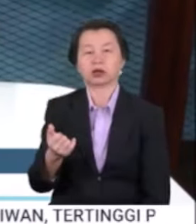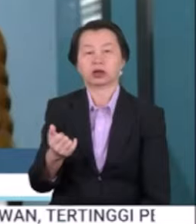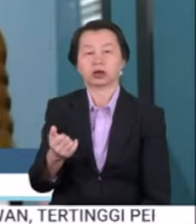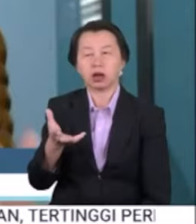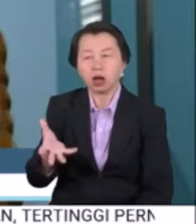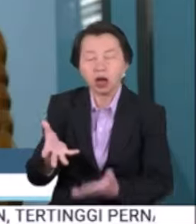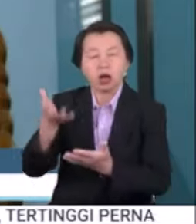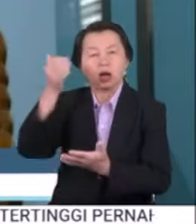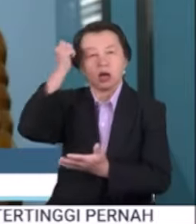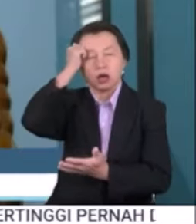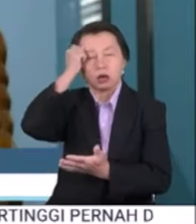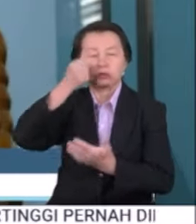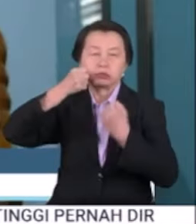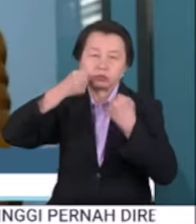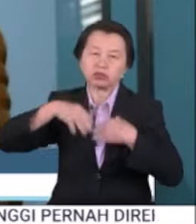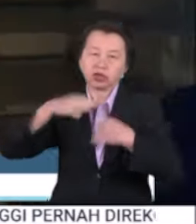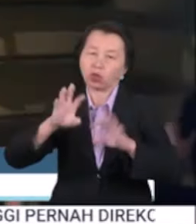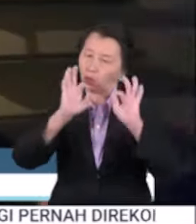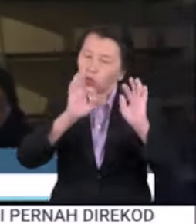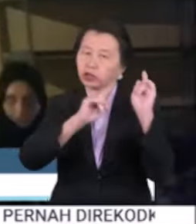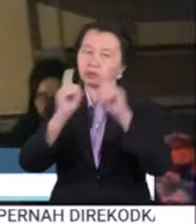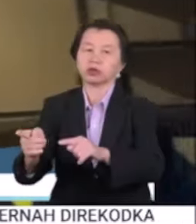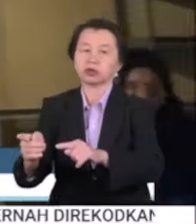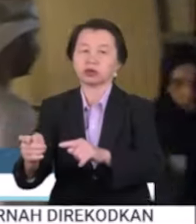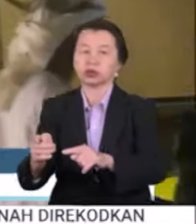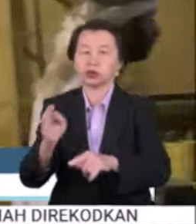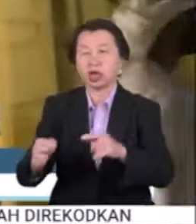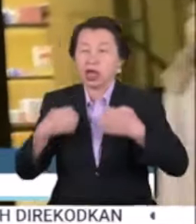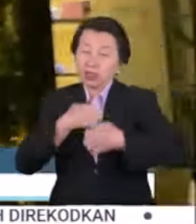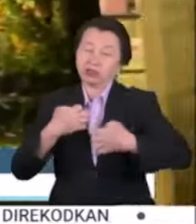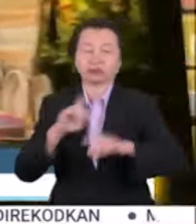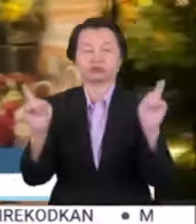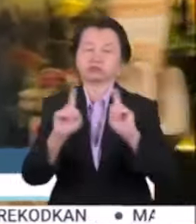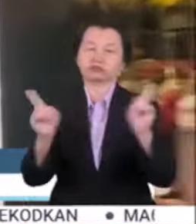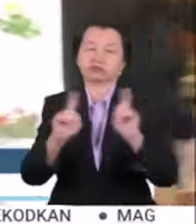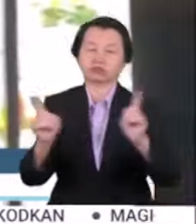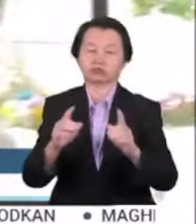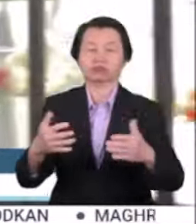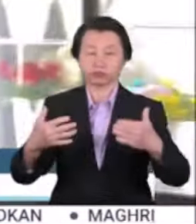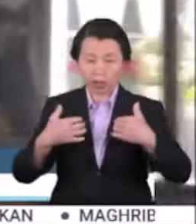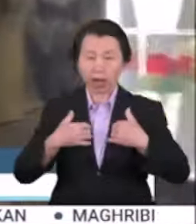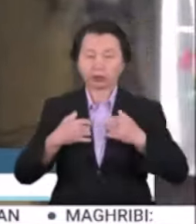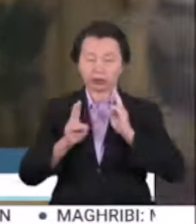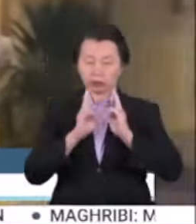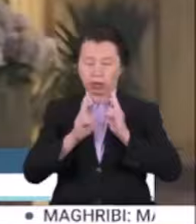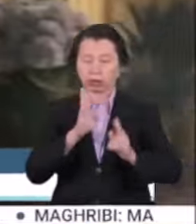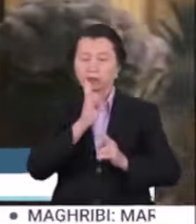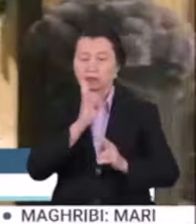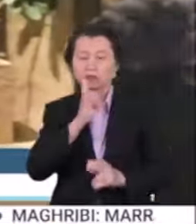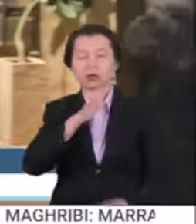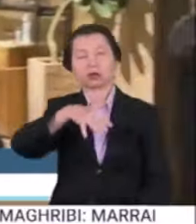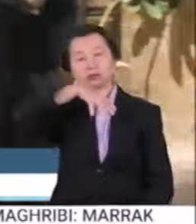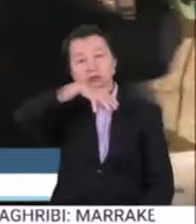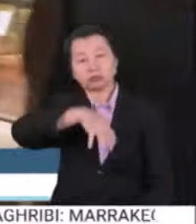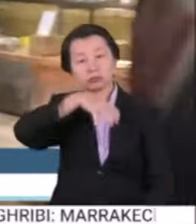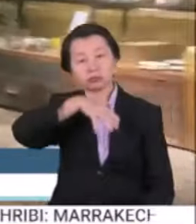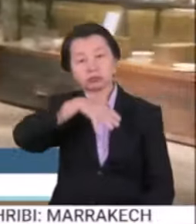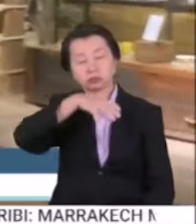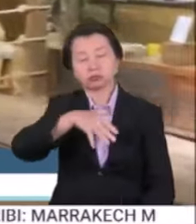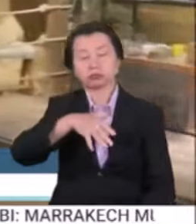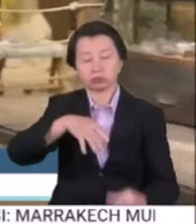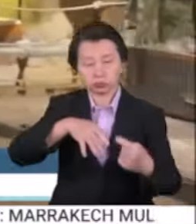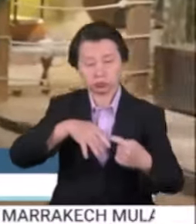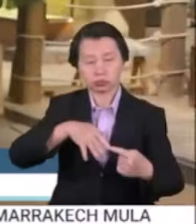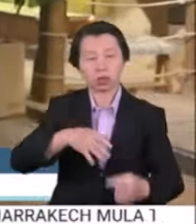mengambil iktibar pada benda macam tu okey tambah beliau terdapat hadis juga menyebut Nabi Muhammad sallallahuaihi